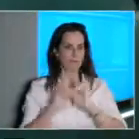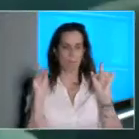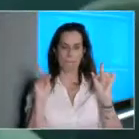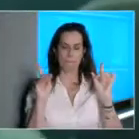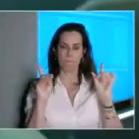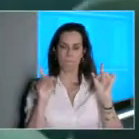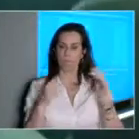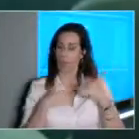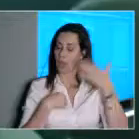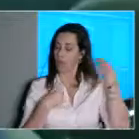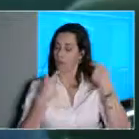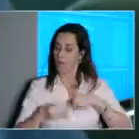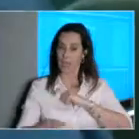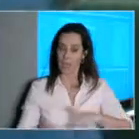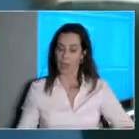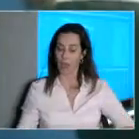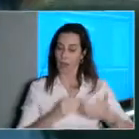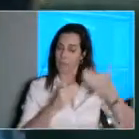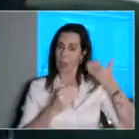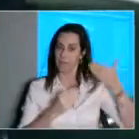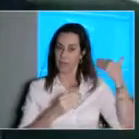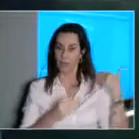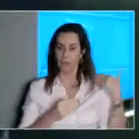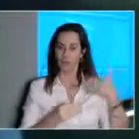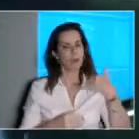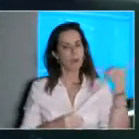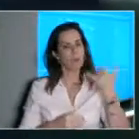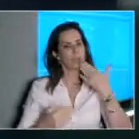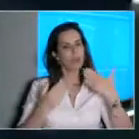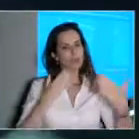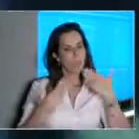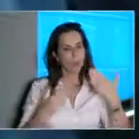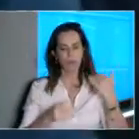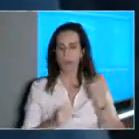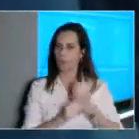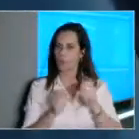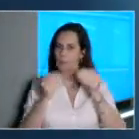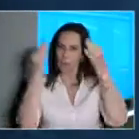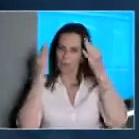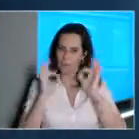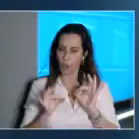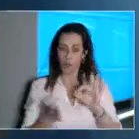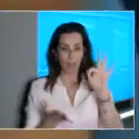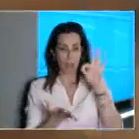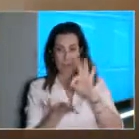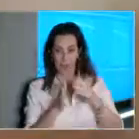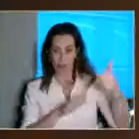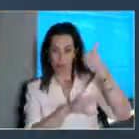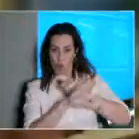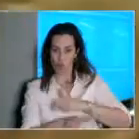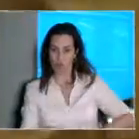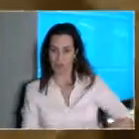הקודמות, אני הייתי חבר מועצה גם בקדנציה הקודמת, תמיד הישיבות התנהלו בכבוד, ברגע שהראש